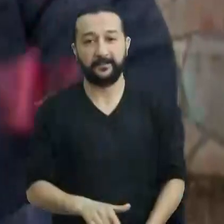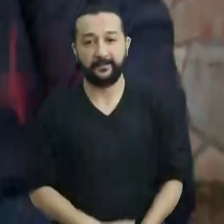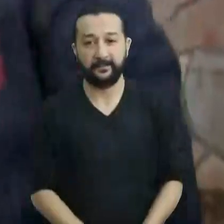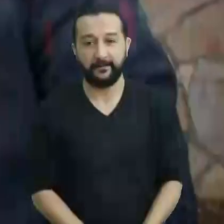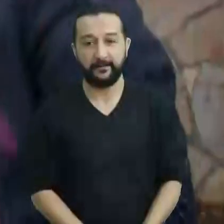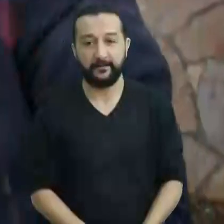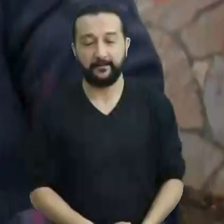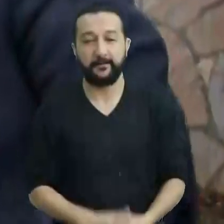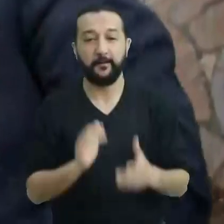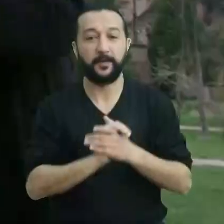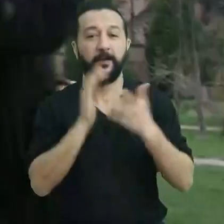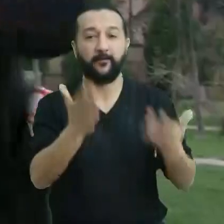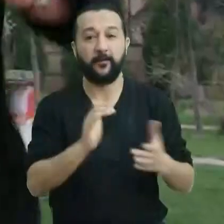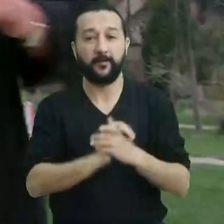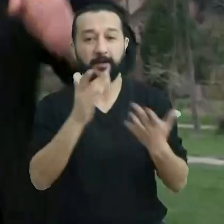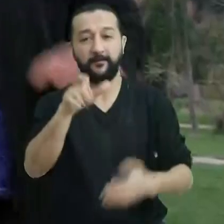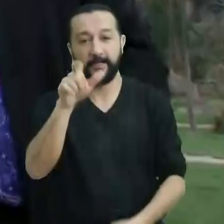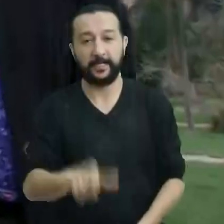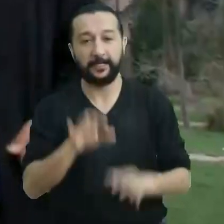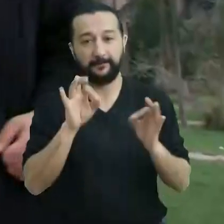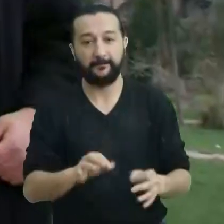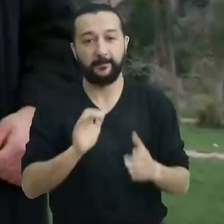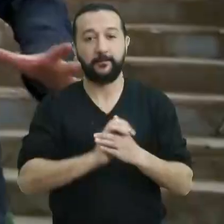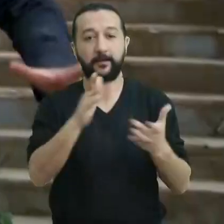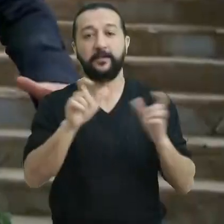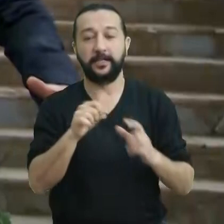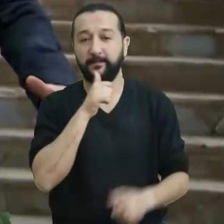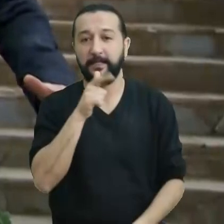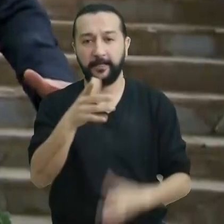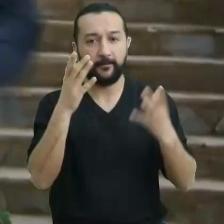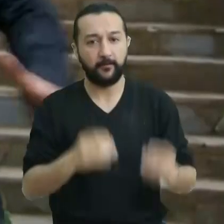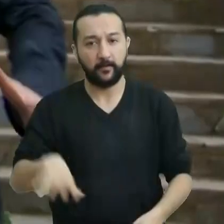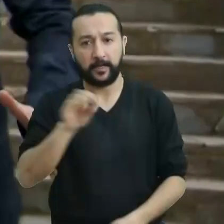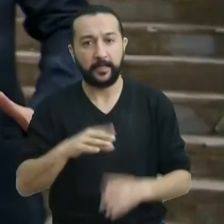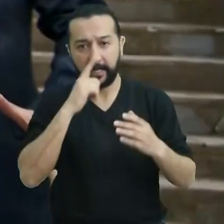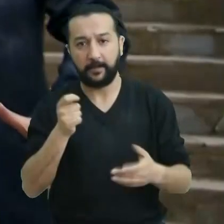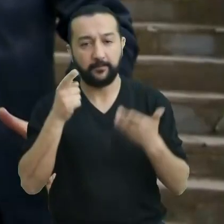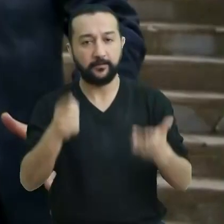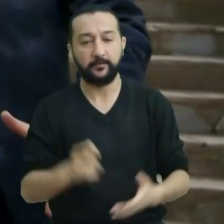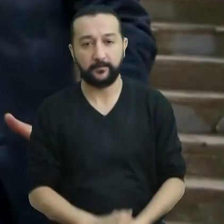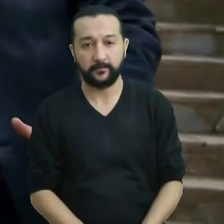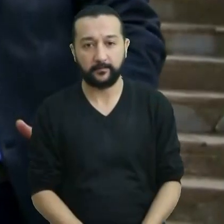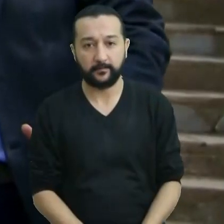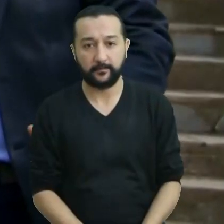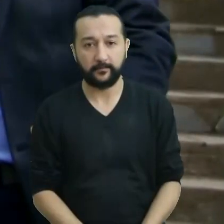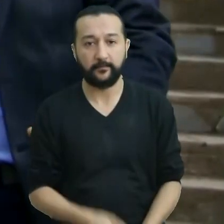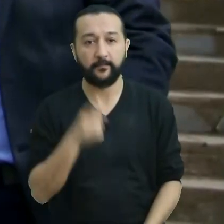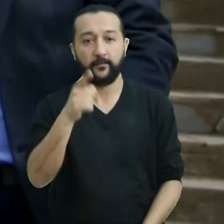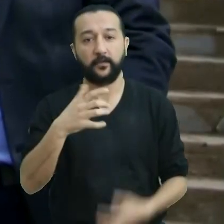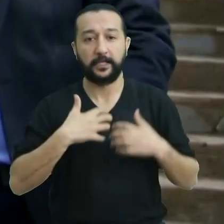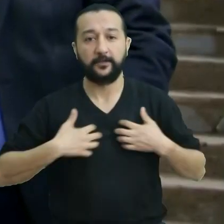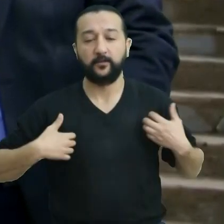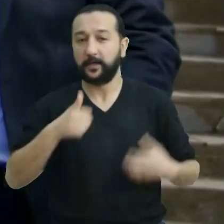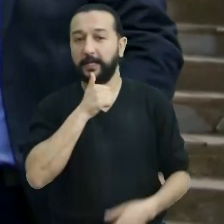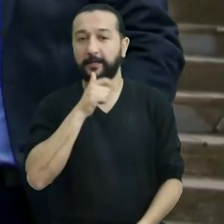üstüne konfeti patlattılar. Hoş geldin Sarp Bey. Ne oldu Sarp Bey? Ne oluyor ya? Bu nedir ya? O cesur